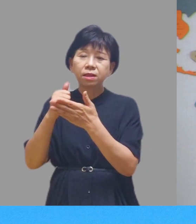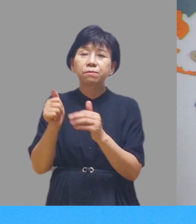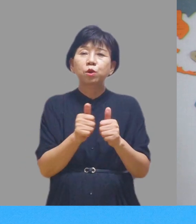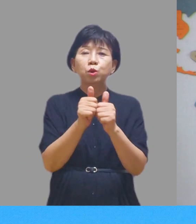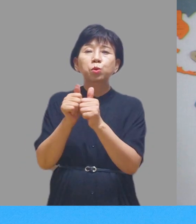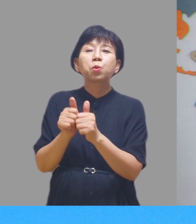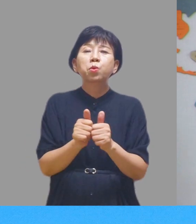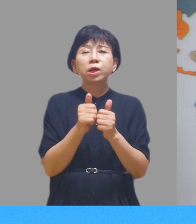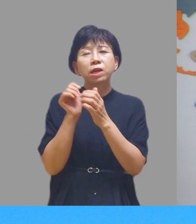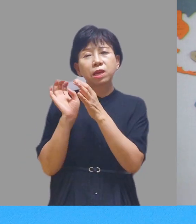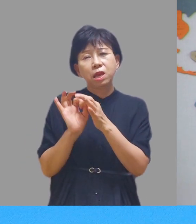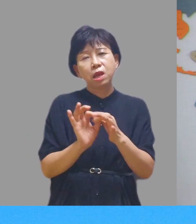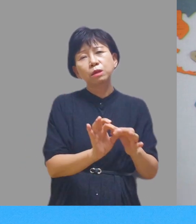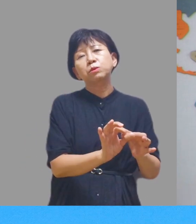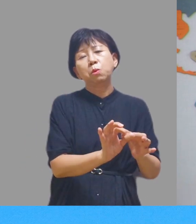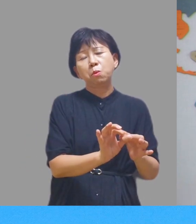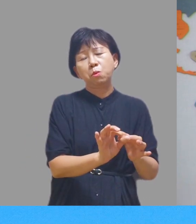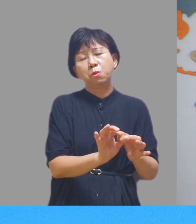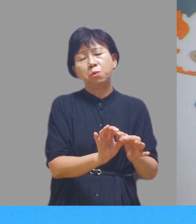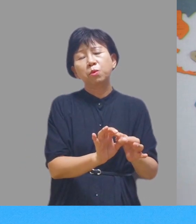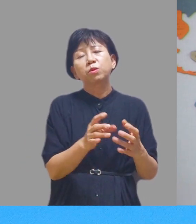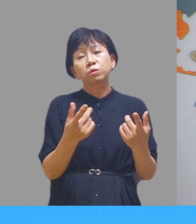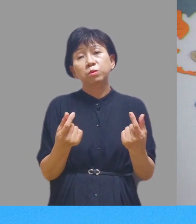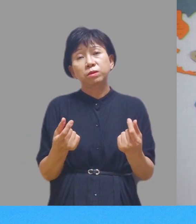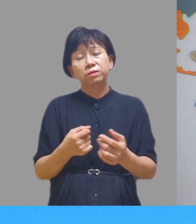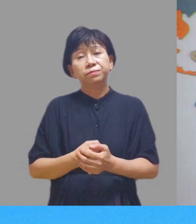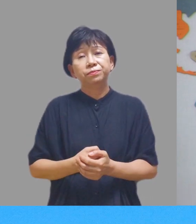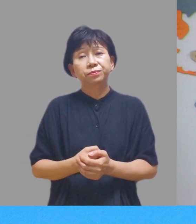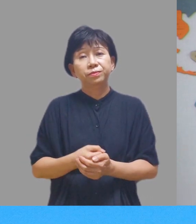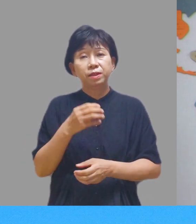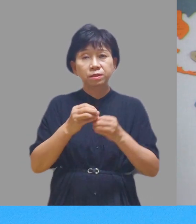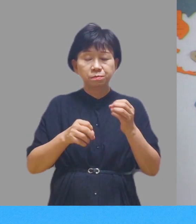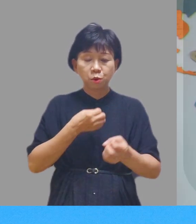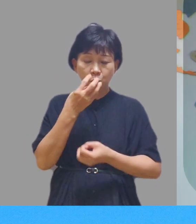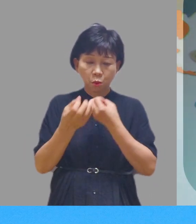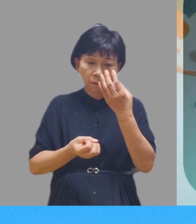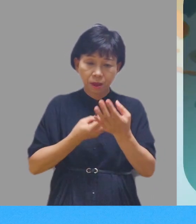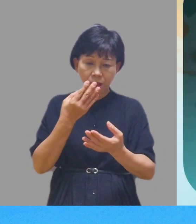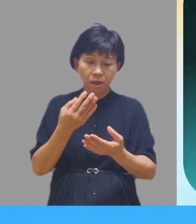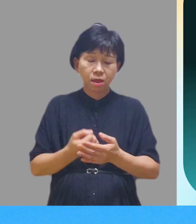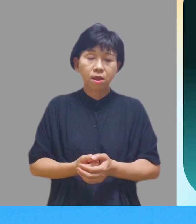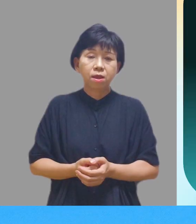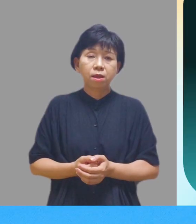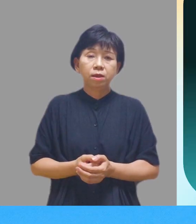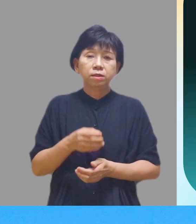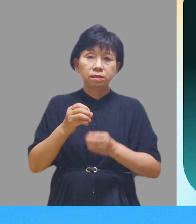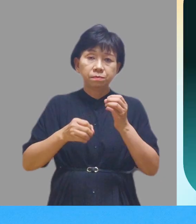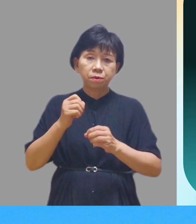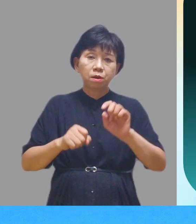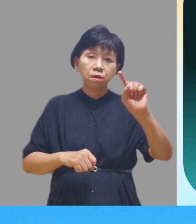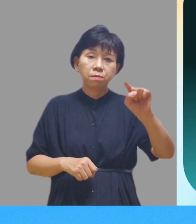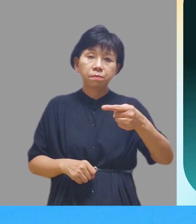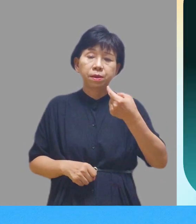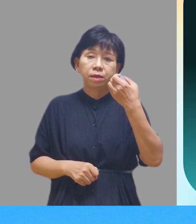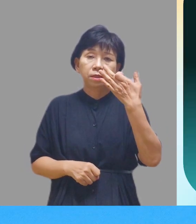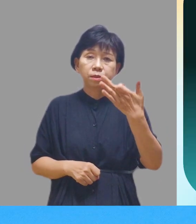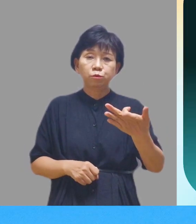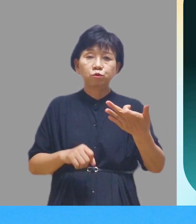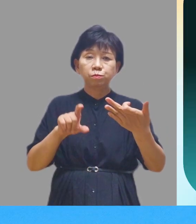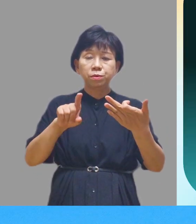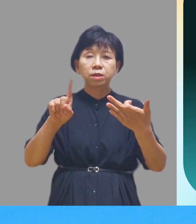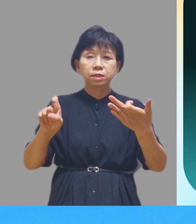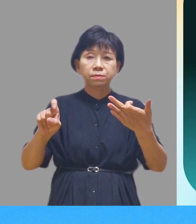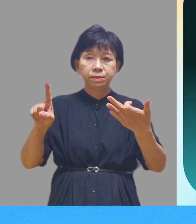동행을 이야기하고 있는 것입니다. 시편 기자가 이렇게 고백합니다. 시편 119편 11절에 보니까요. 우리 같이